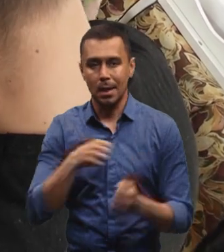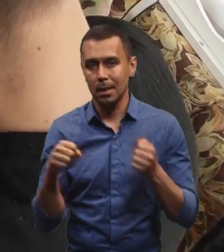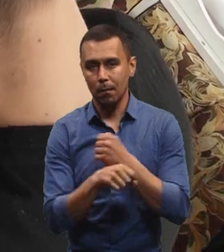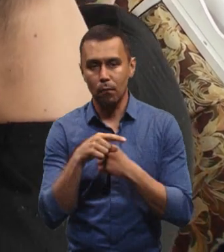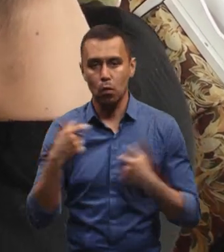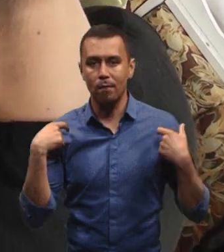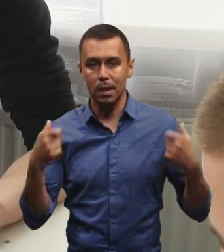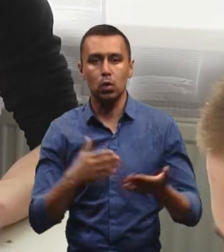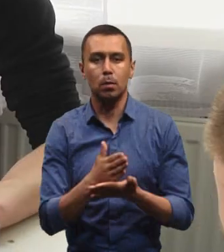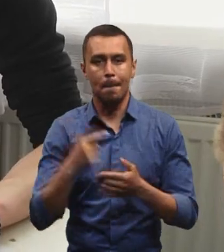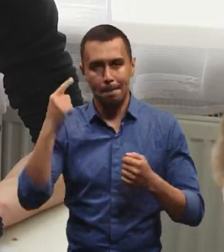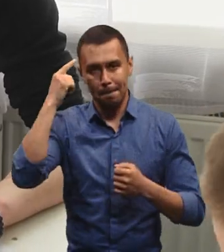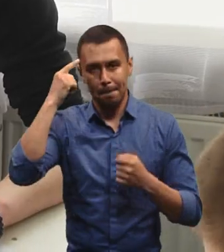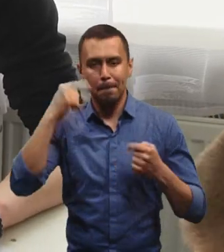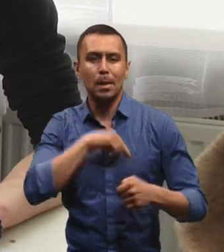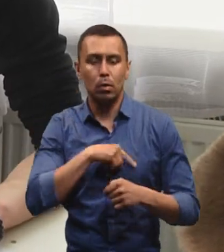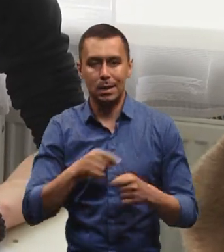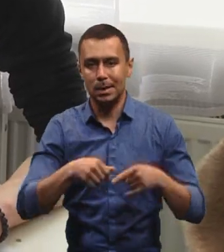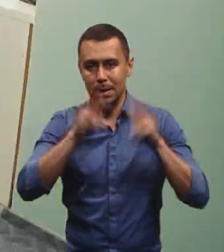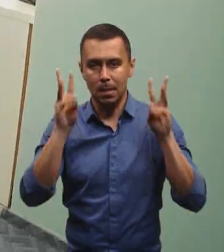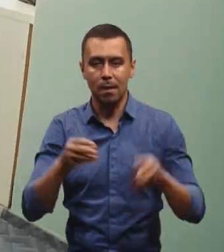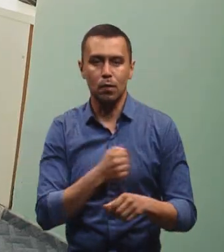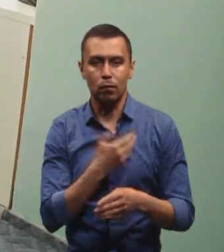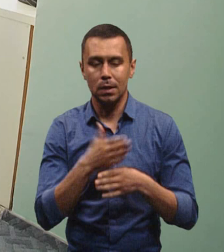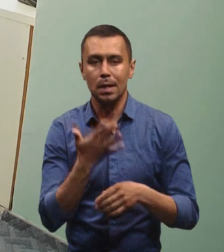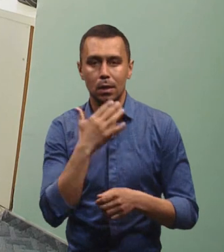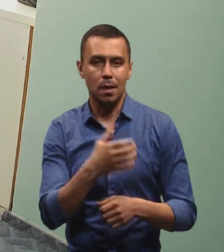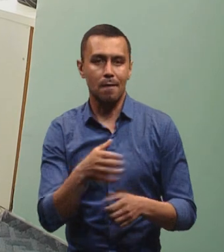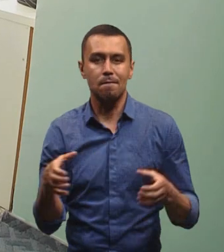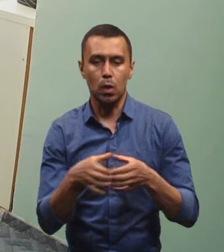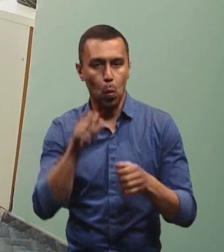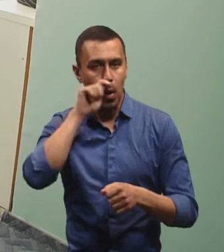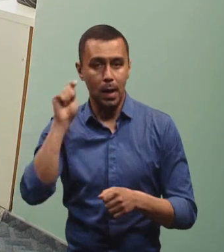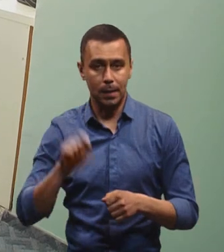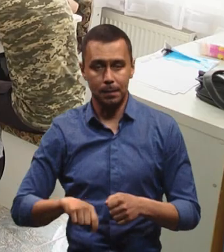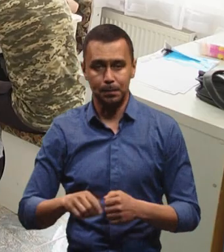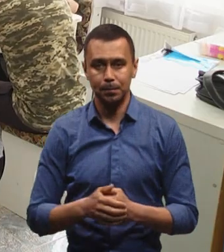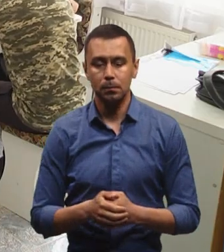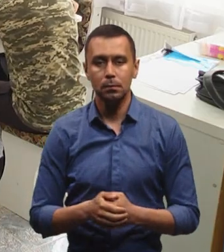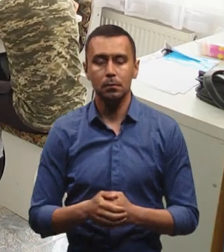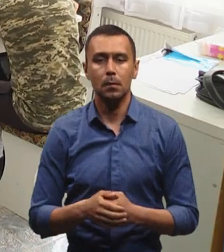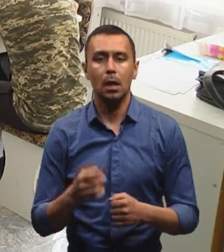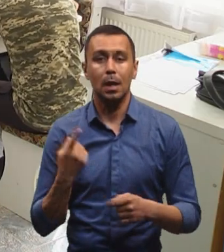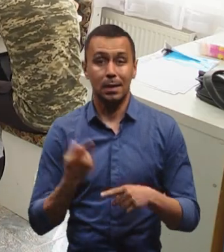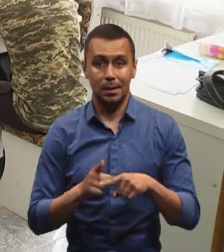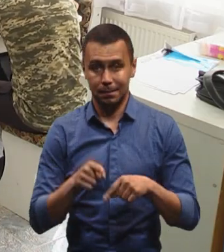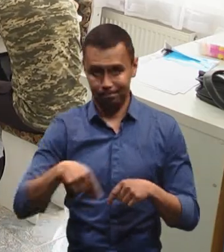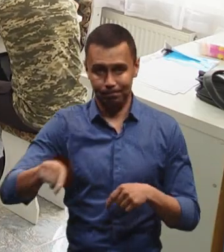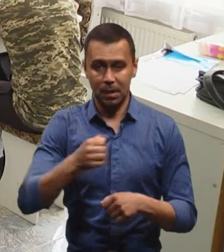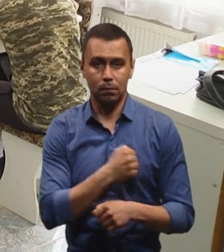говорить офіцерка служби психологічного забезпечення військової частини Національної гвардії України Каріна Лепікаш. Дані